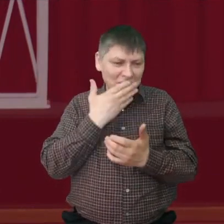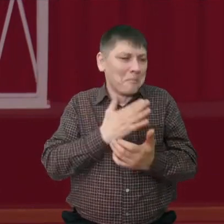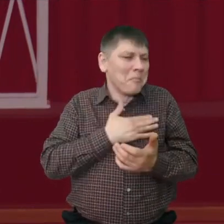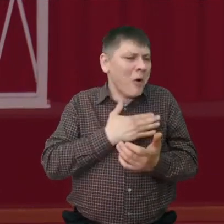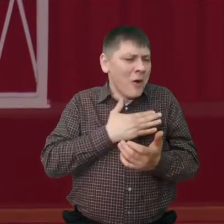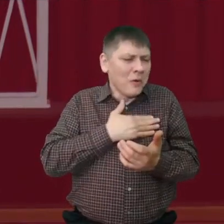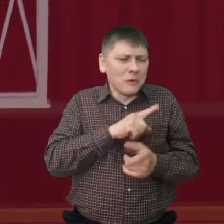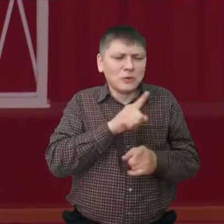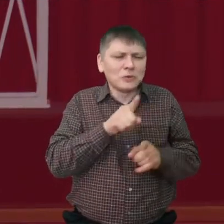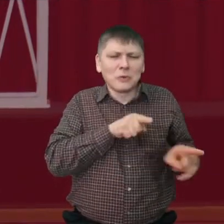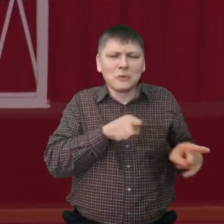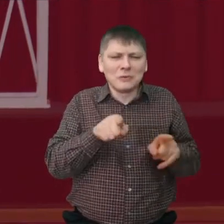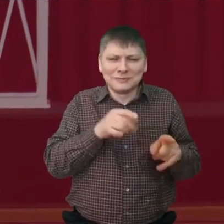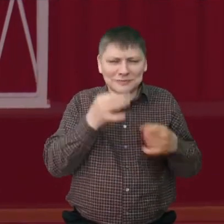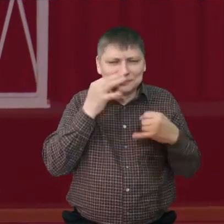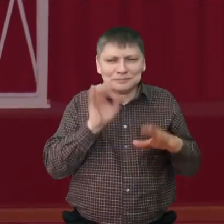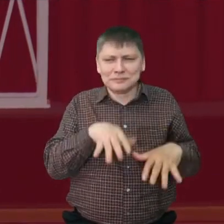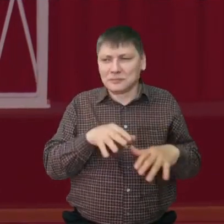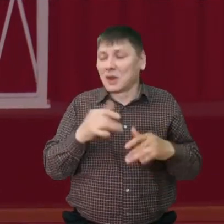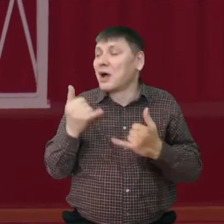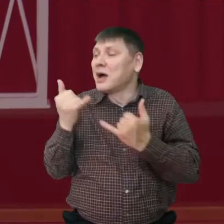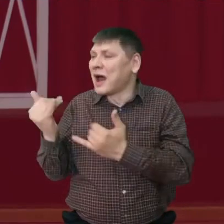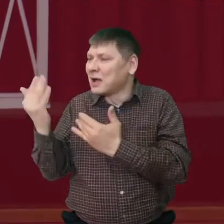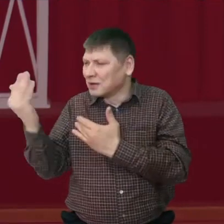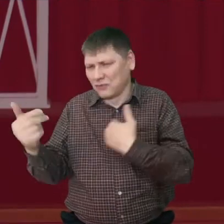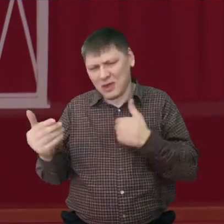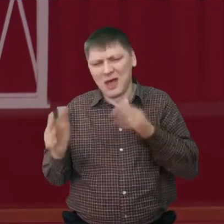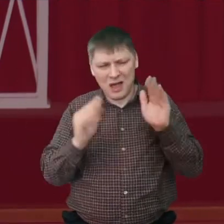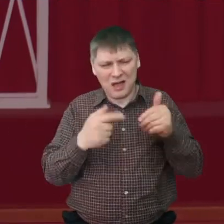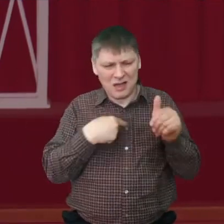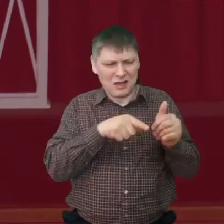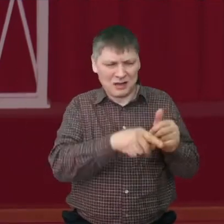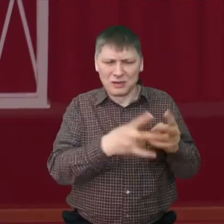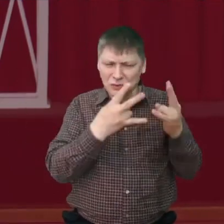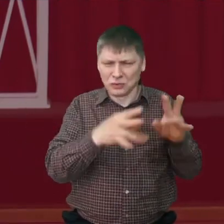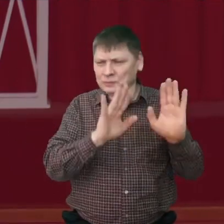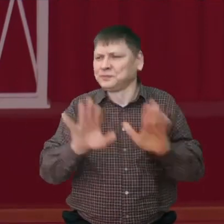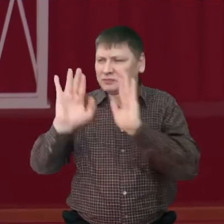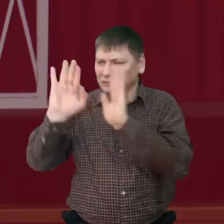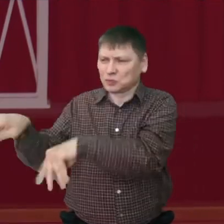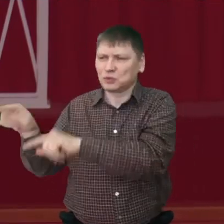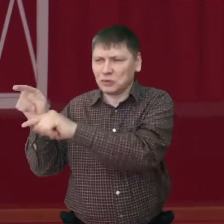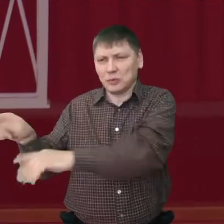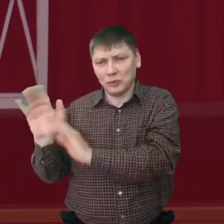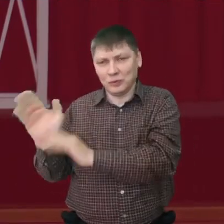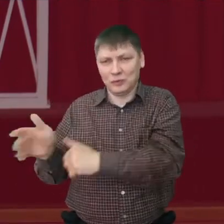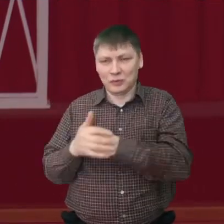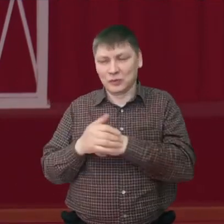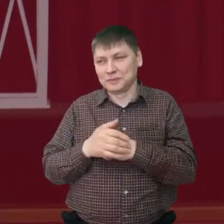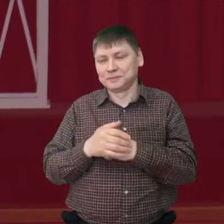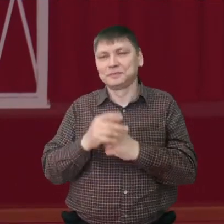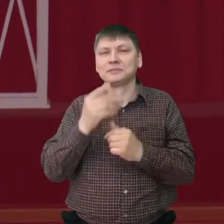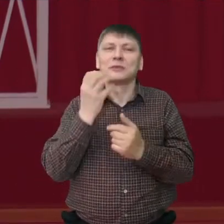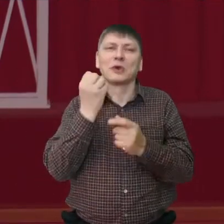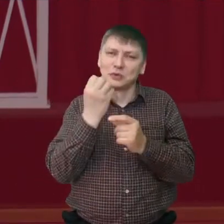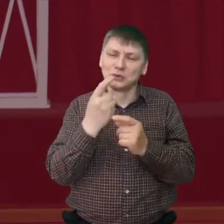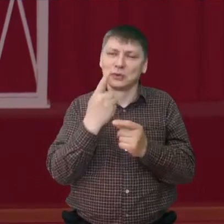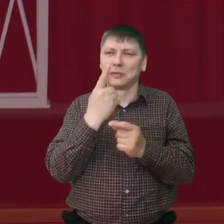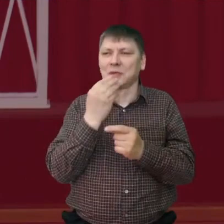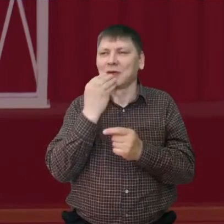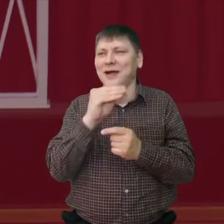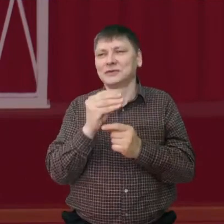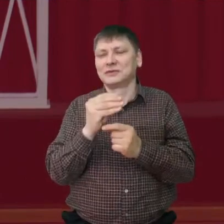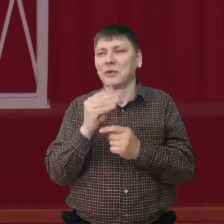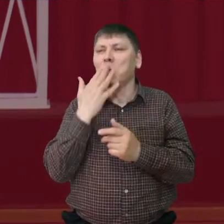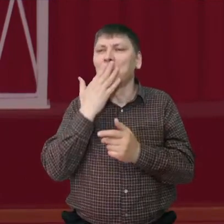благ ради добра для другого человека. Любовь не раздражается. Это еще одно качество, которое показывает,